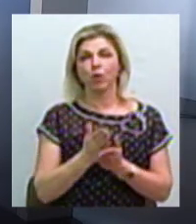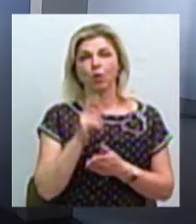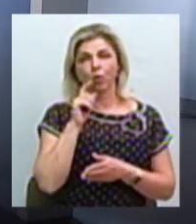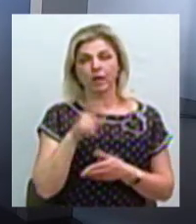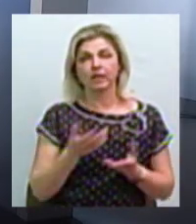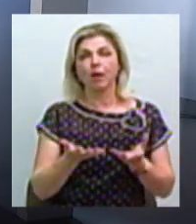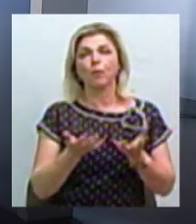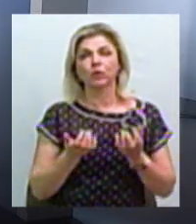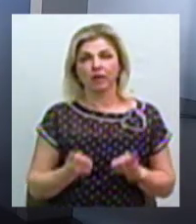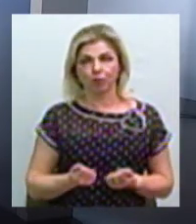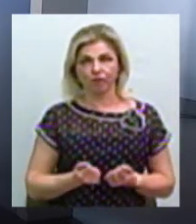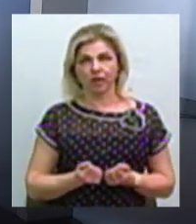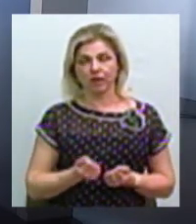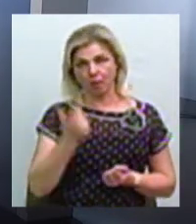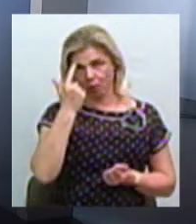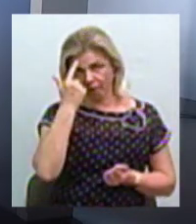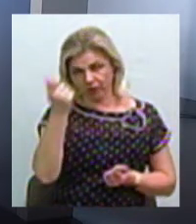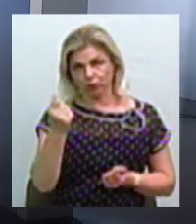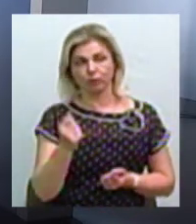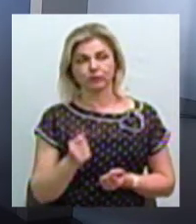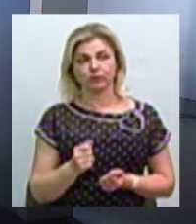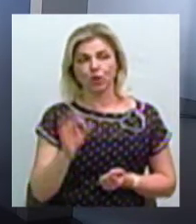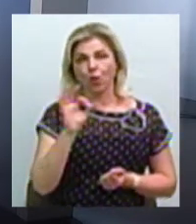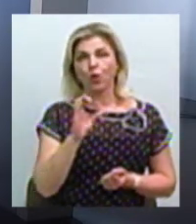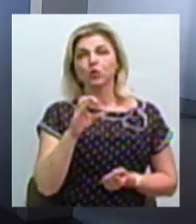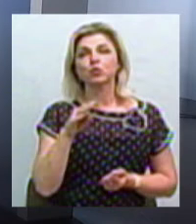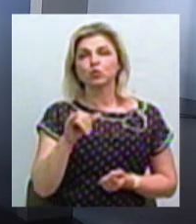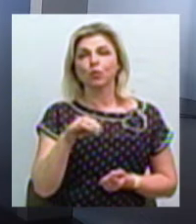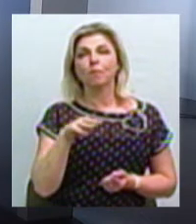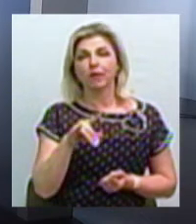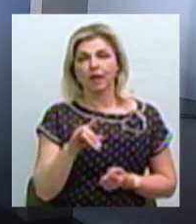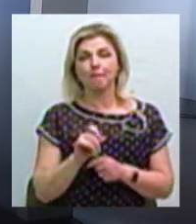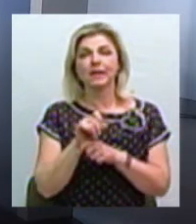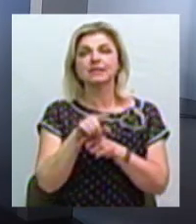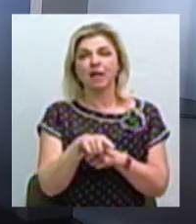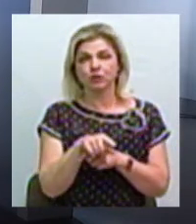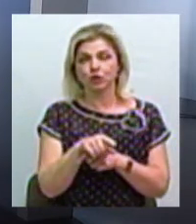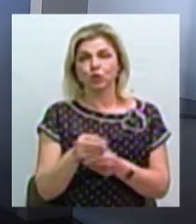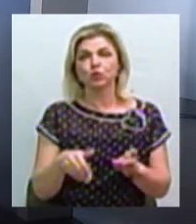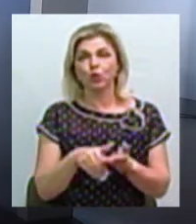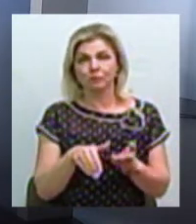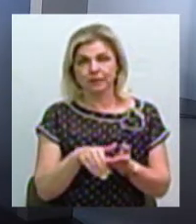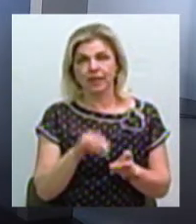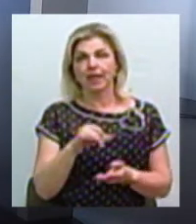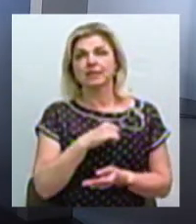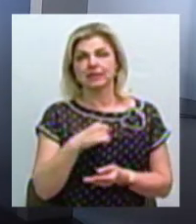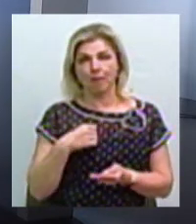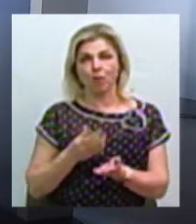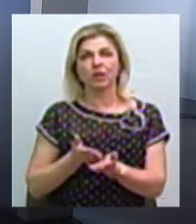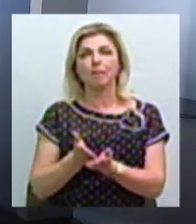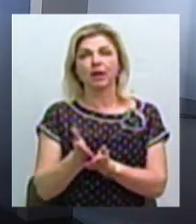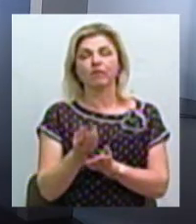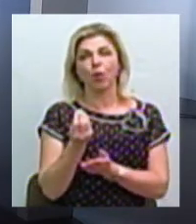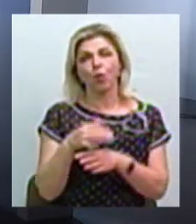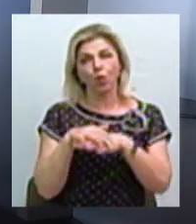отримувало повідомлення про суми призначених субсидій і само спрямовувала кошти або